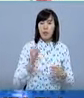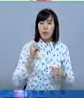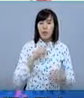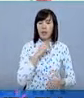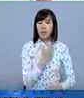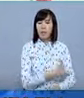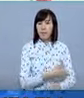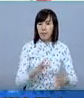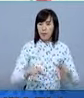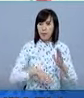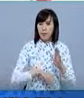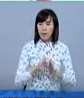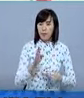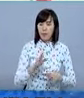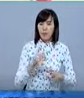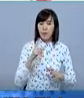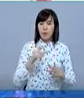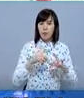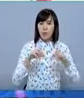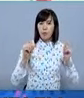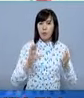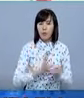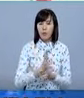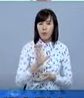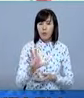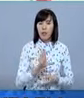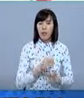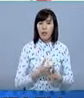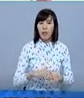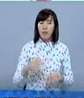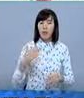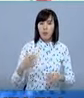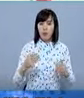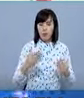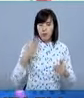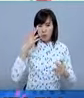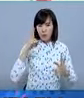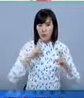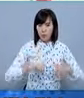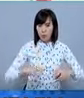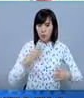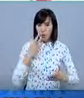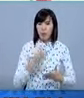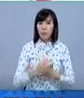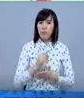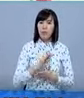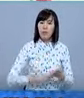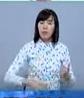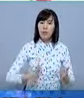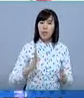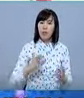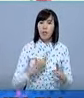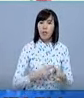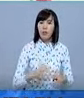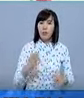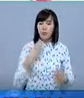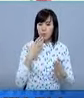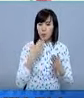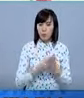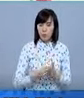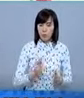ең үздік деген 100 мекемеге жіберетін боламыз. Олар ол жақтан тағылымдамадан, яғни стажировкадан өтетін болады. Яғни олар өз